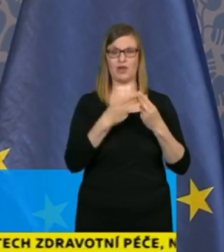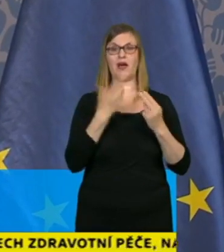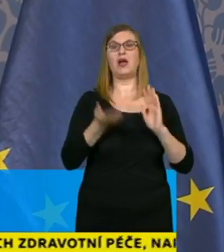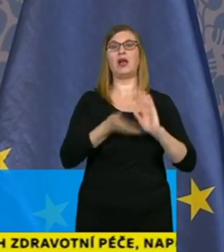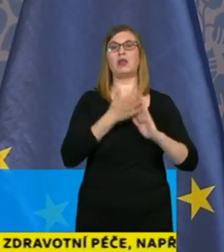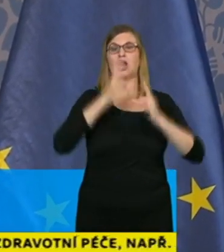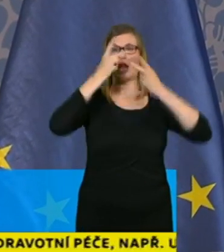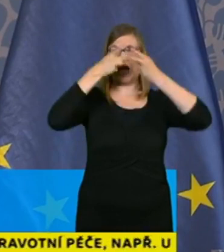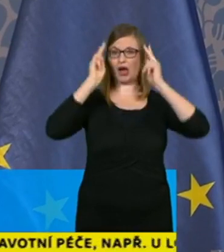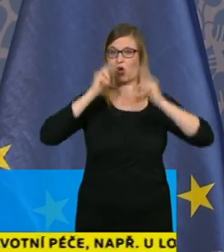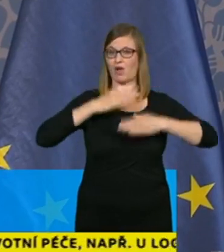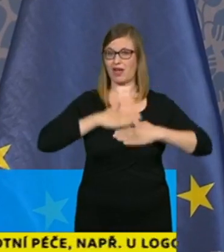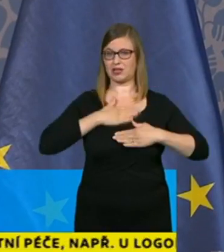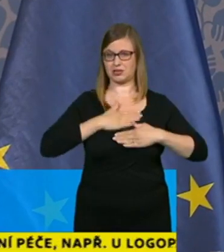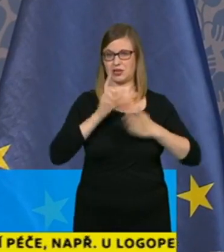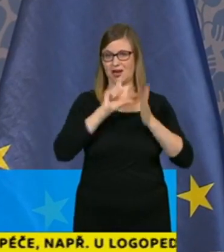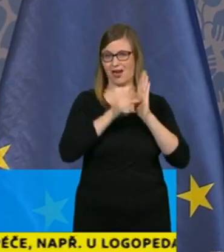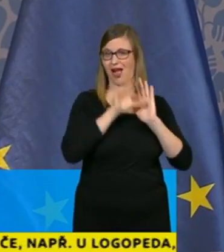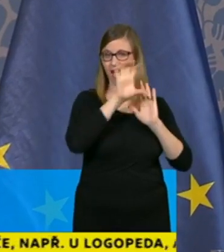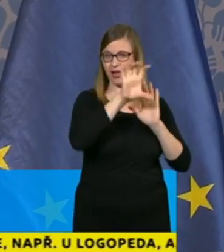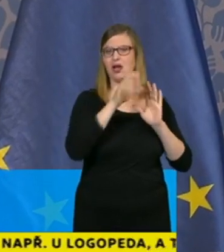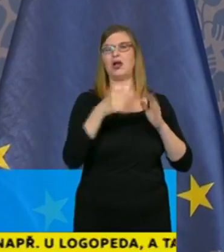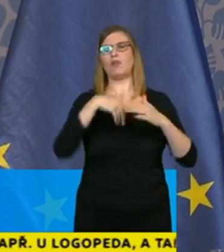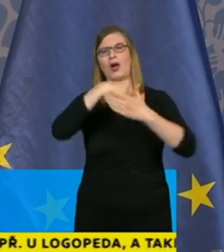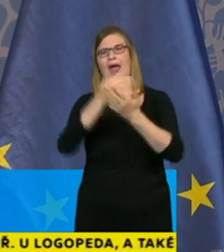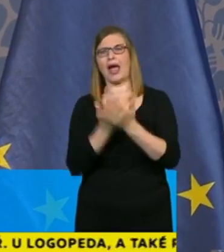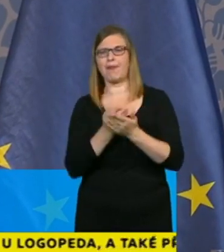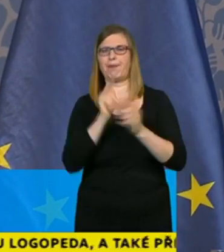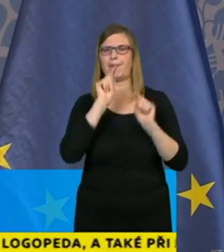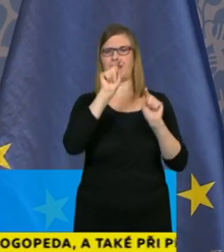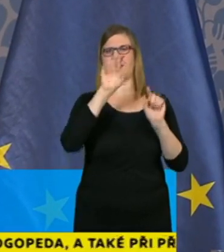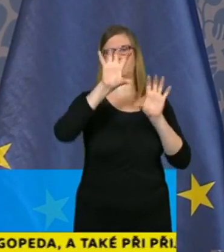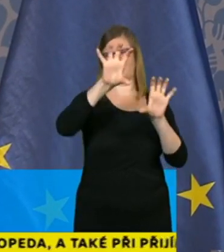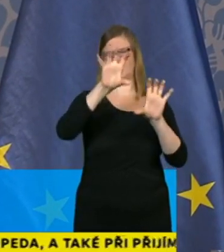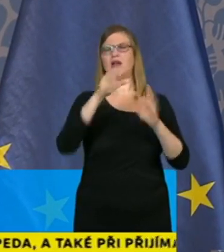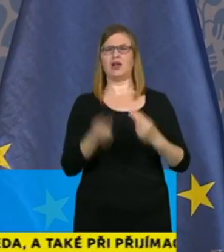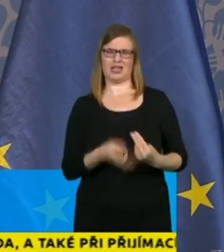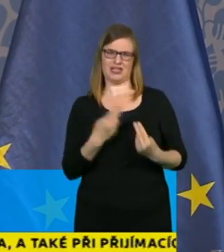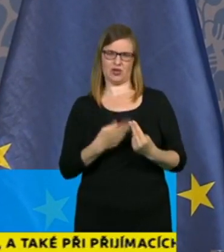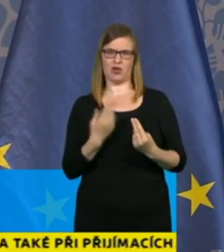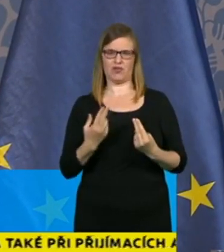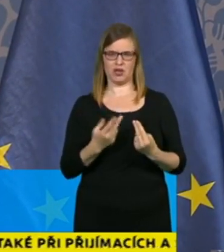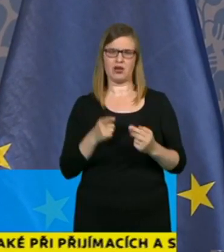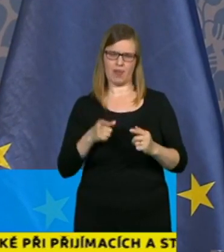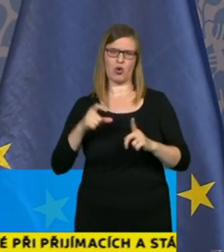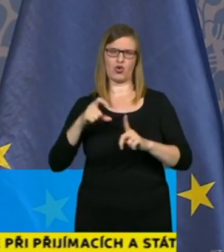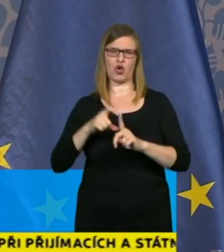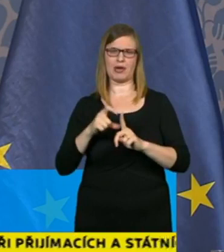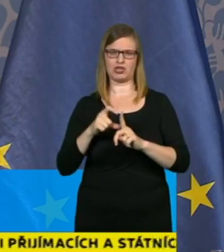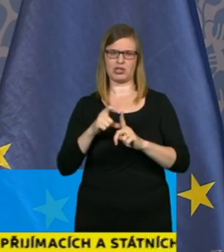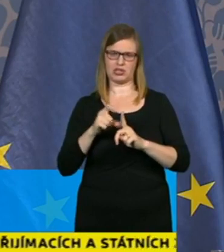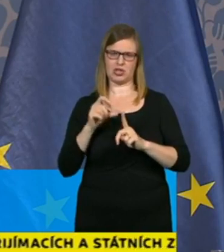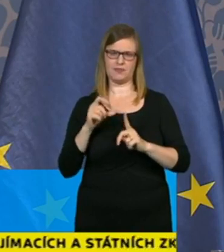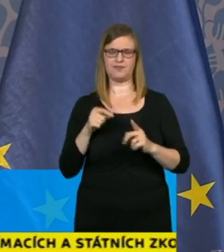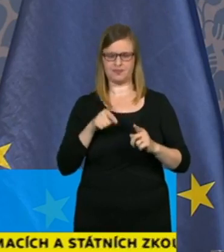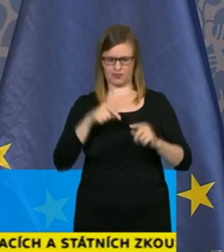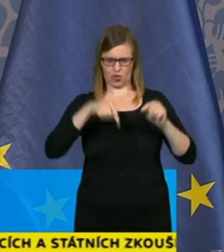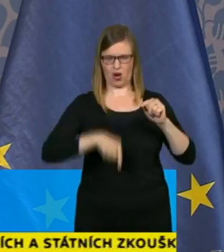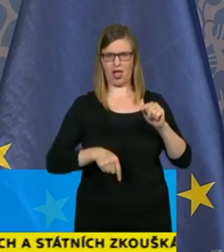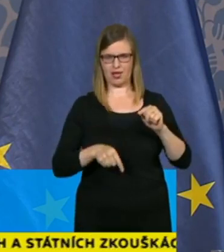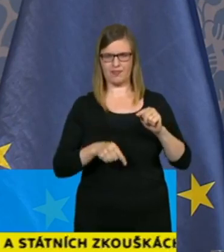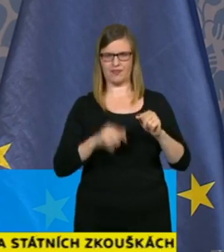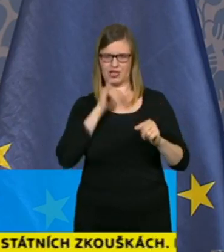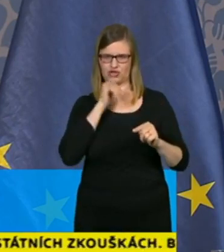kraj, Cheb a další a dejme tomu Domažlice, pokud jdeme dolů, tak